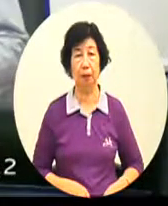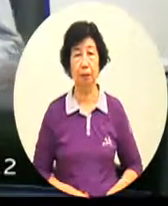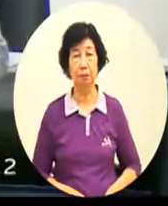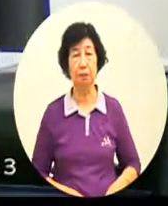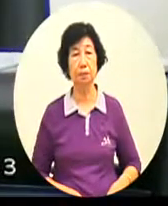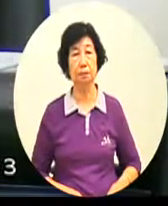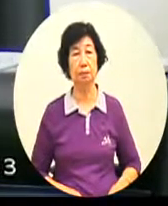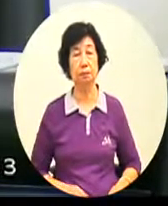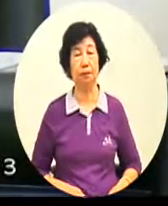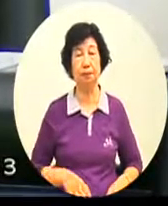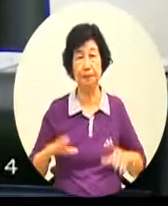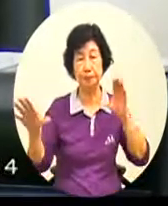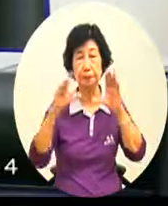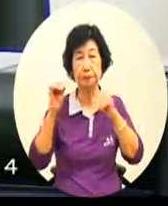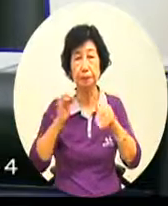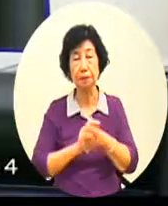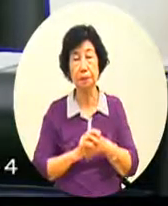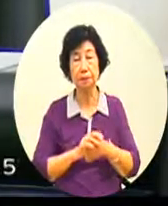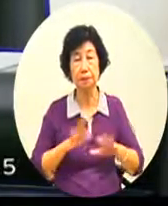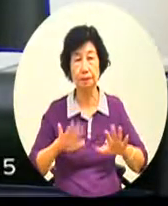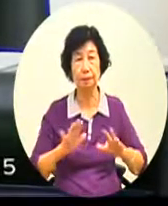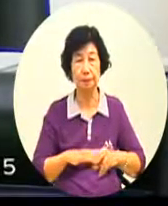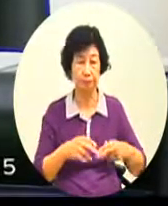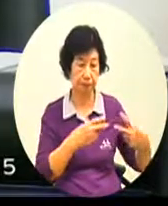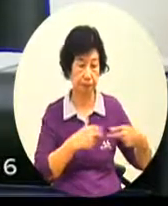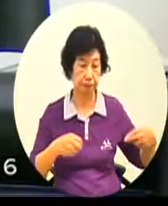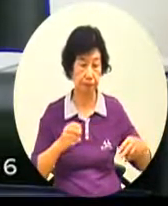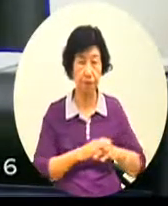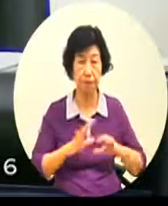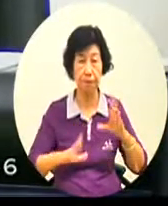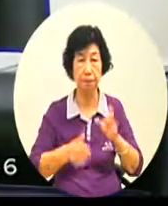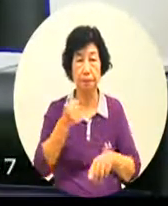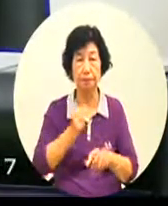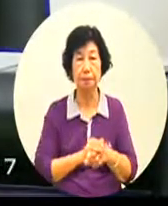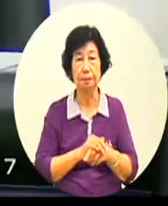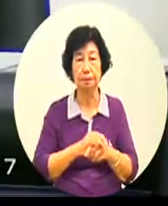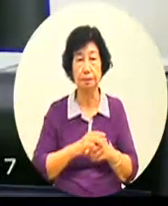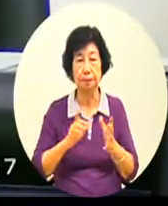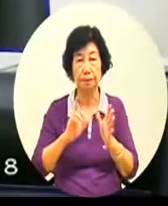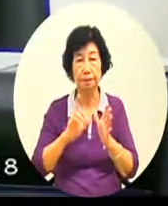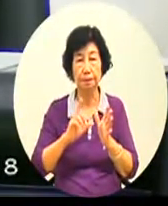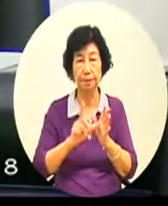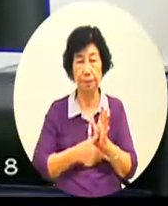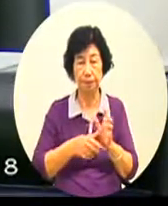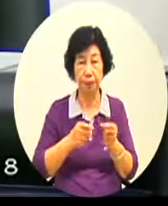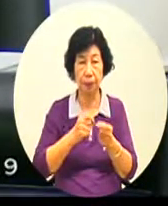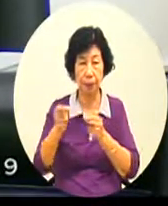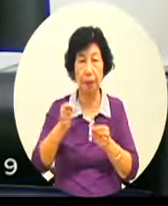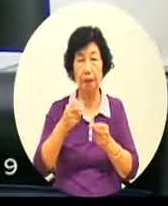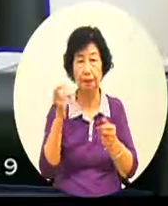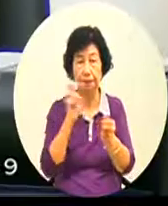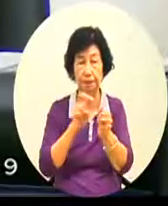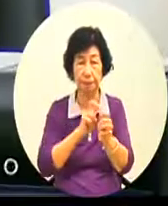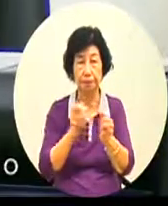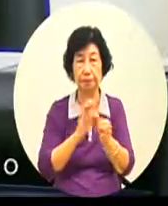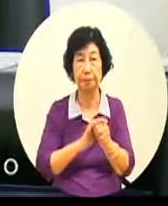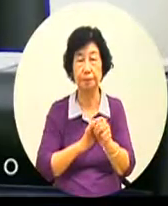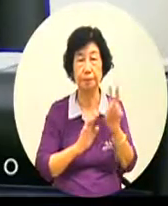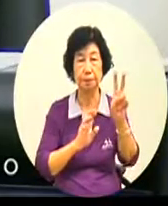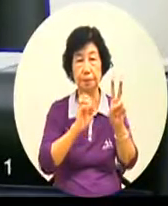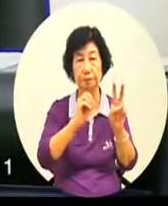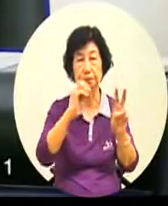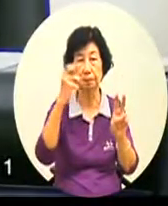前我知道蔡英文总统说我们的长照 2.0 哈，那只准成功不准失败哈。那之前其实